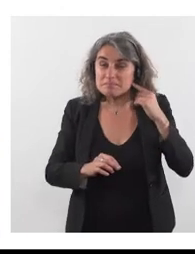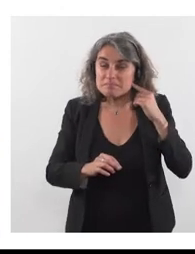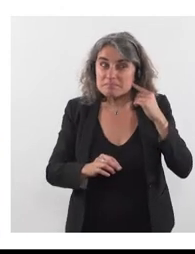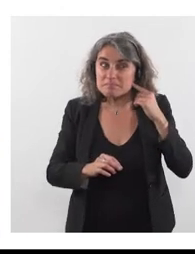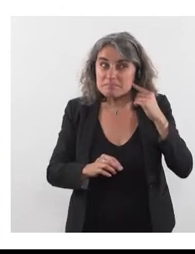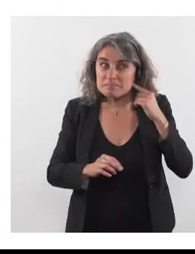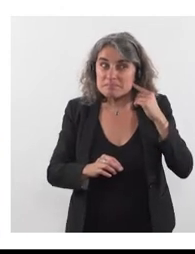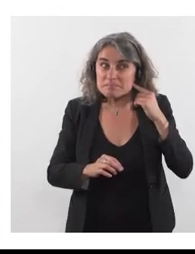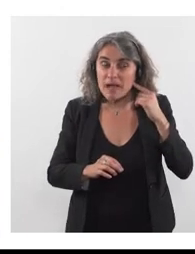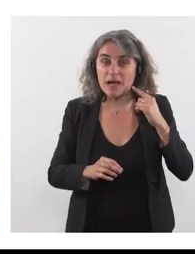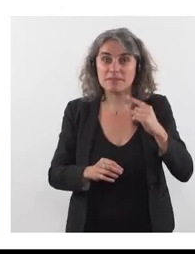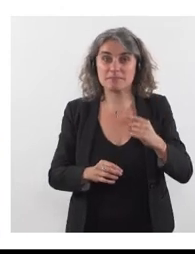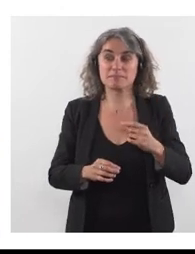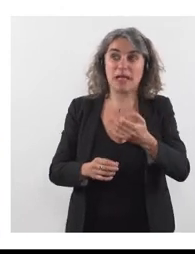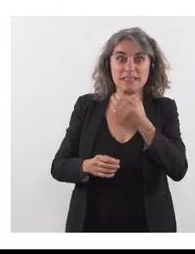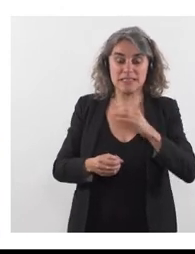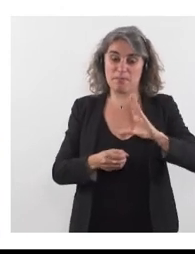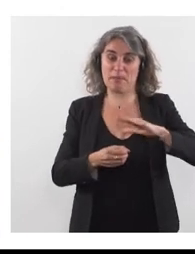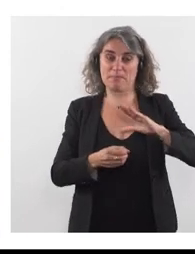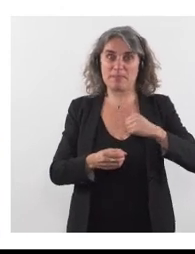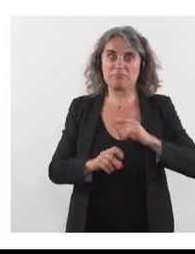On m'a dit de ne pas taper sur le micro.